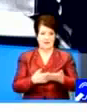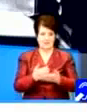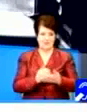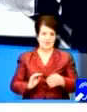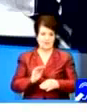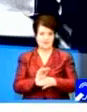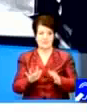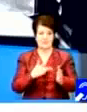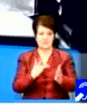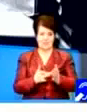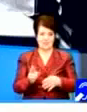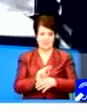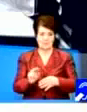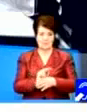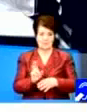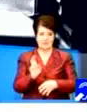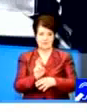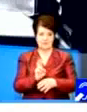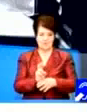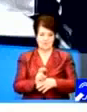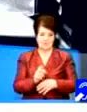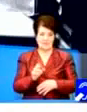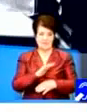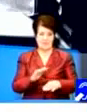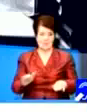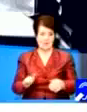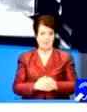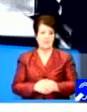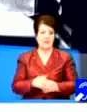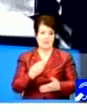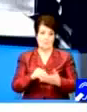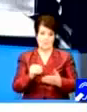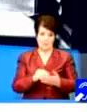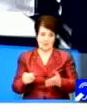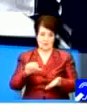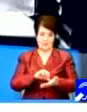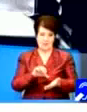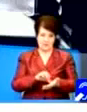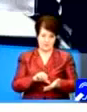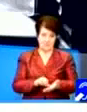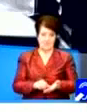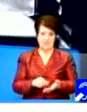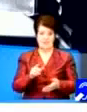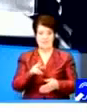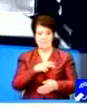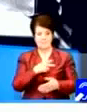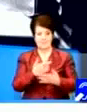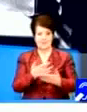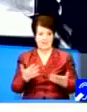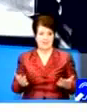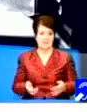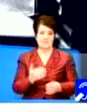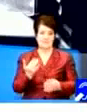dotarea unui centru de terapie frecventat de copiii cu autism. Vizitatorii au făcut cumpărături, au participat la tombolă cu premii și au asistat